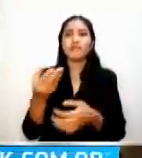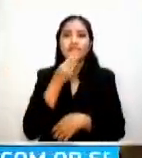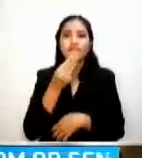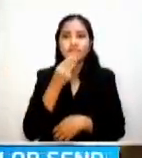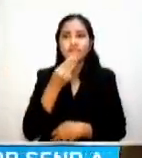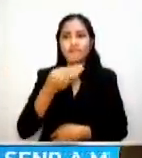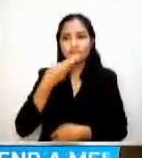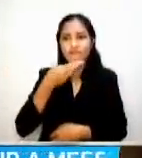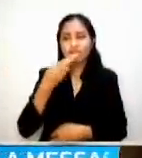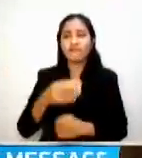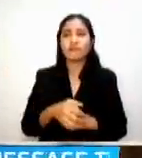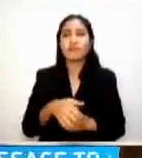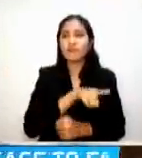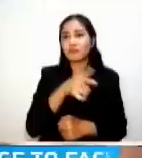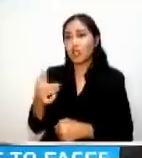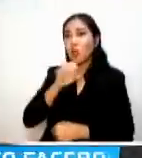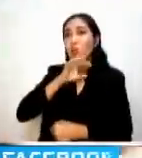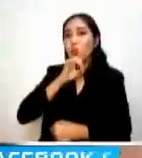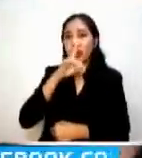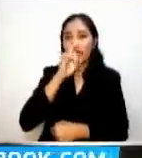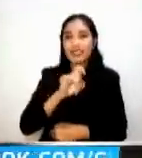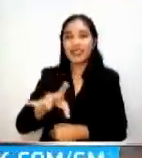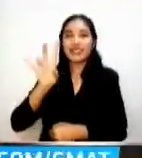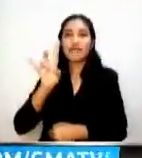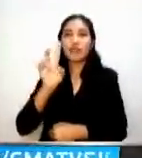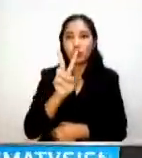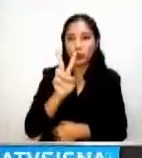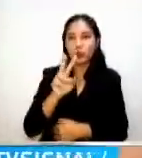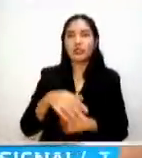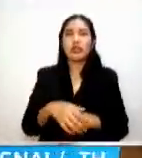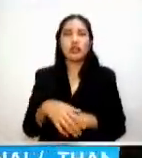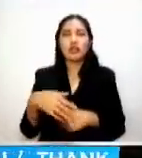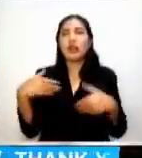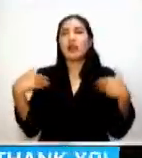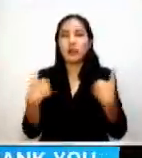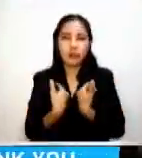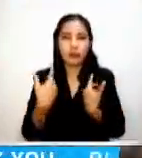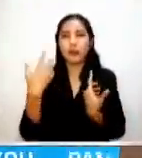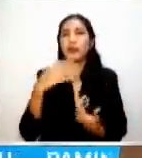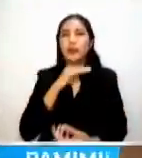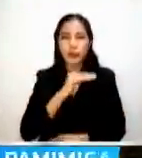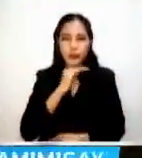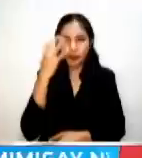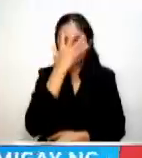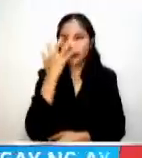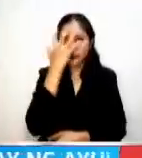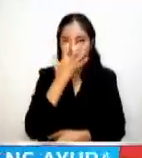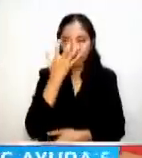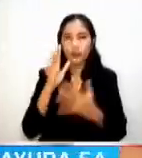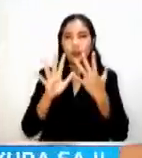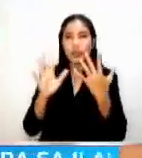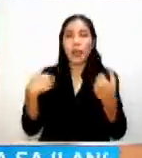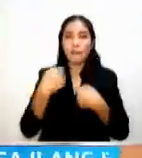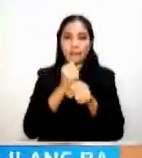Lola Matilde na 72 years old na, hindi na kinaya ang tagal sa pila at nahilo na. Gumawa na lang siya ng authorization letter at pamangkin na lang